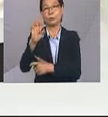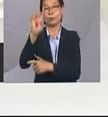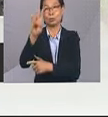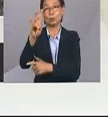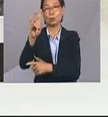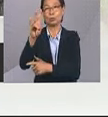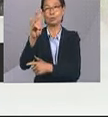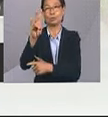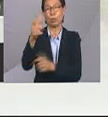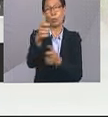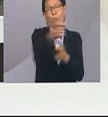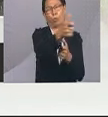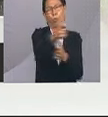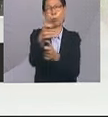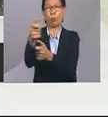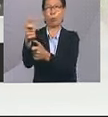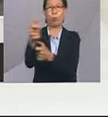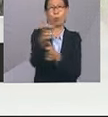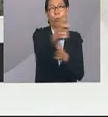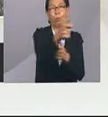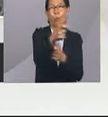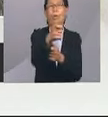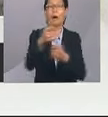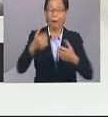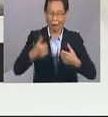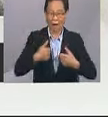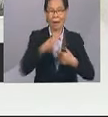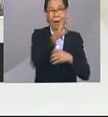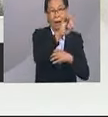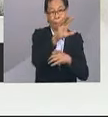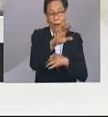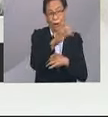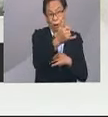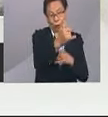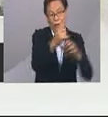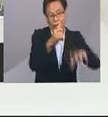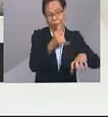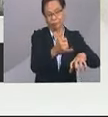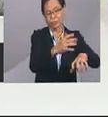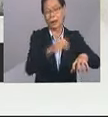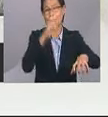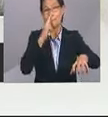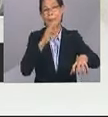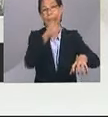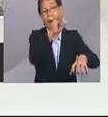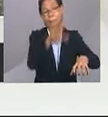5,407 operasi sanitasi termasuk 85 zon kuning dan merah.